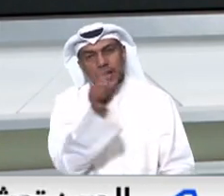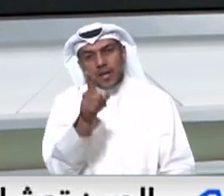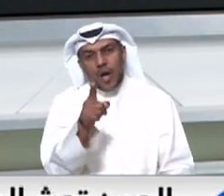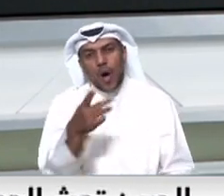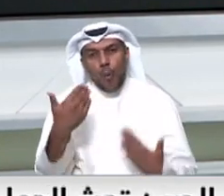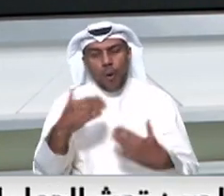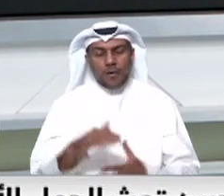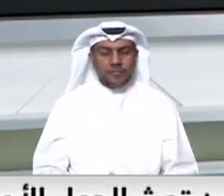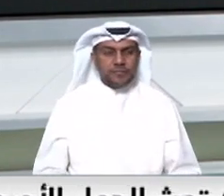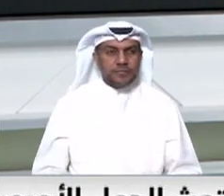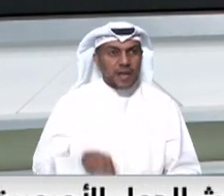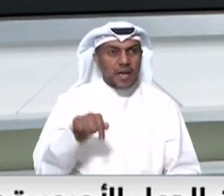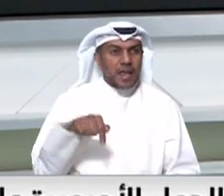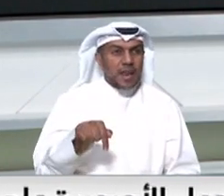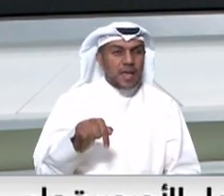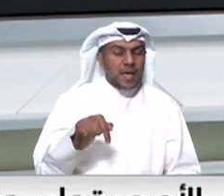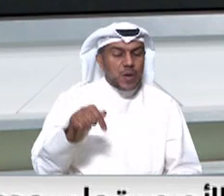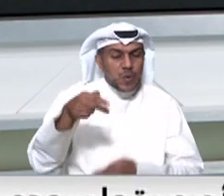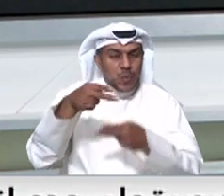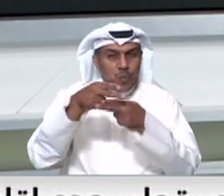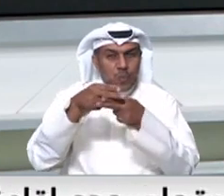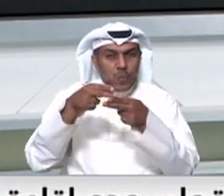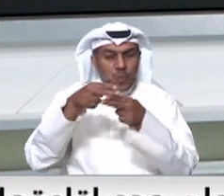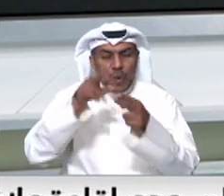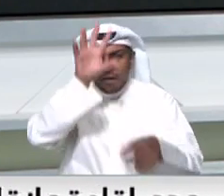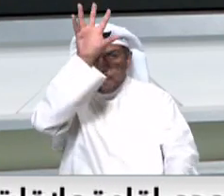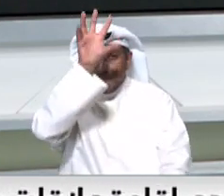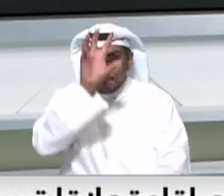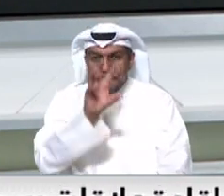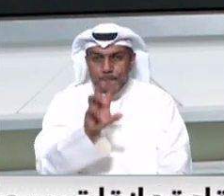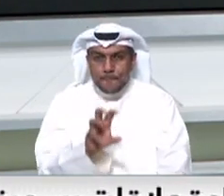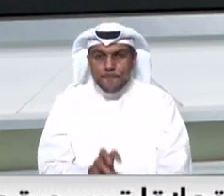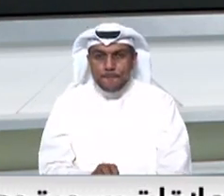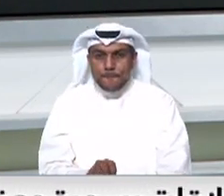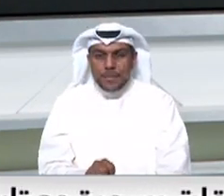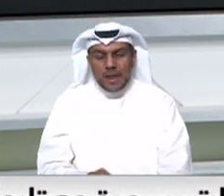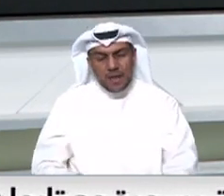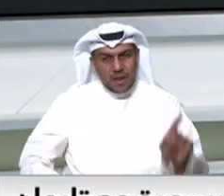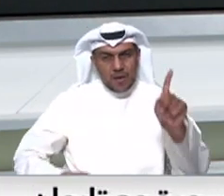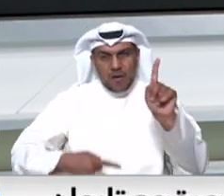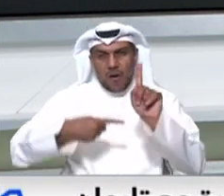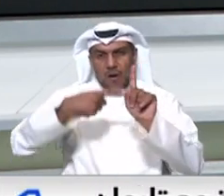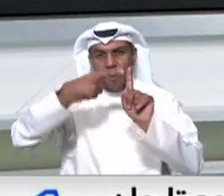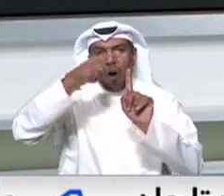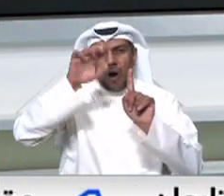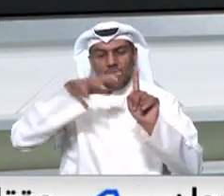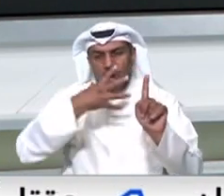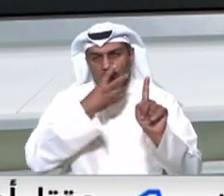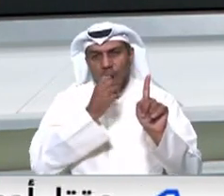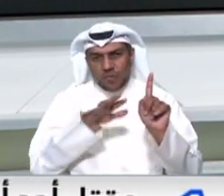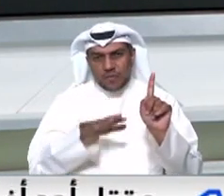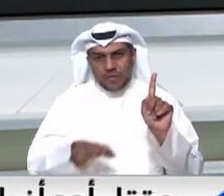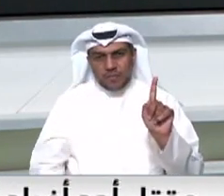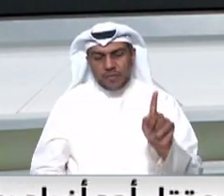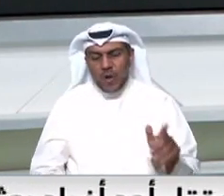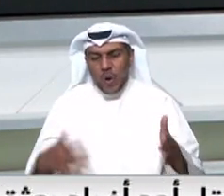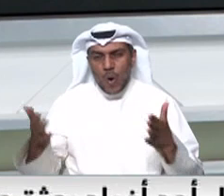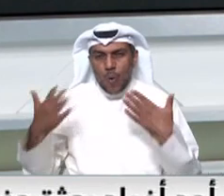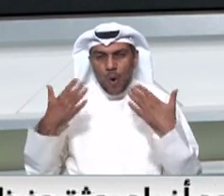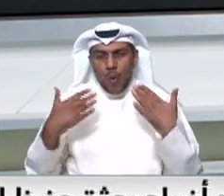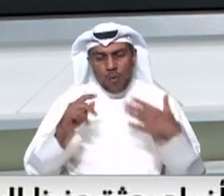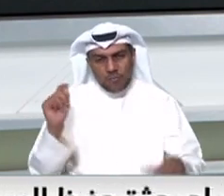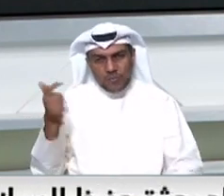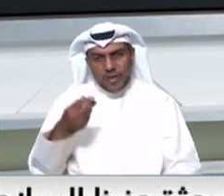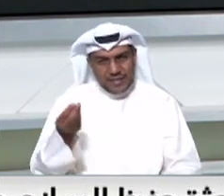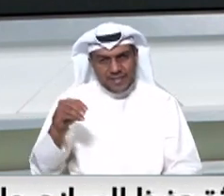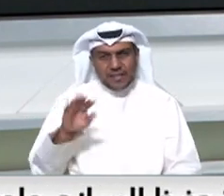الأجواء المتوقعة في منتصف هذه الليلة أجواء راح تستمر معنا مائلة للحرارة، ومتوقع أيضا سرعة رياح راح تستمر معنا